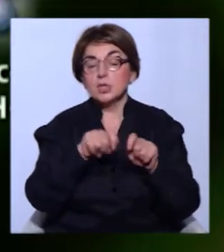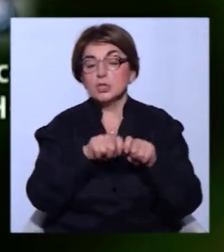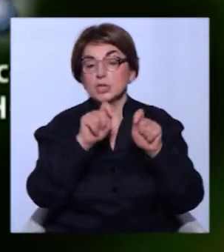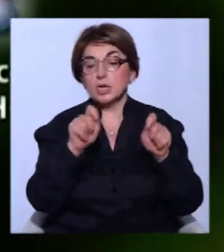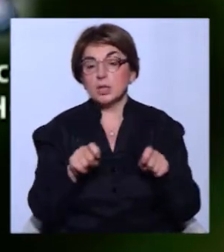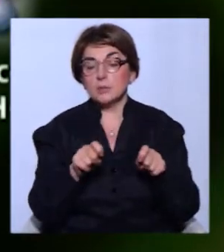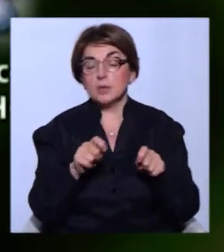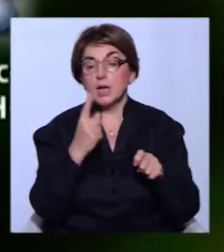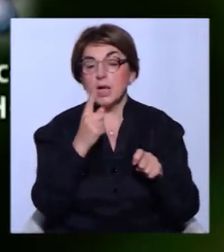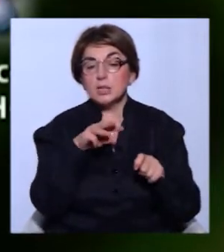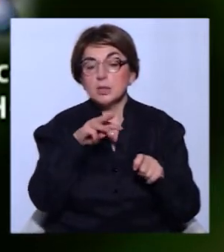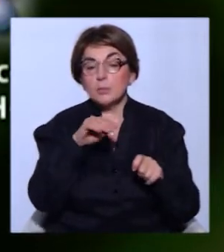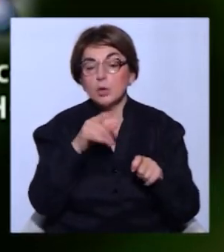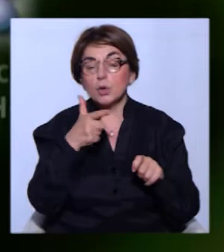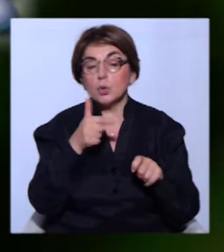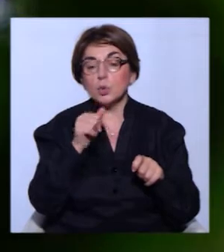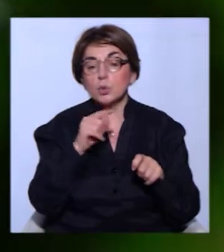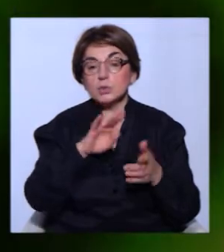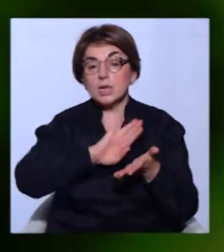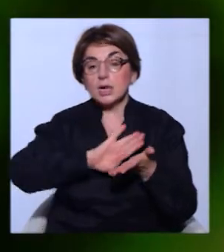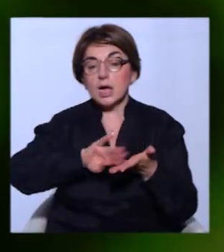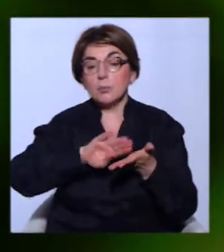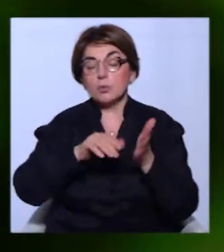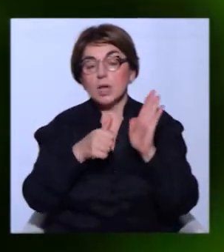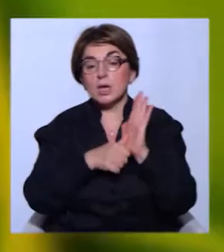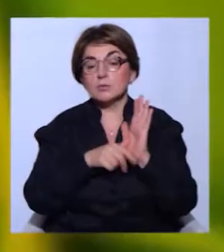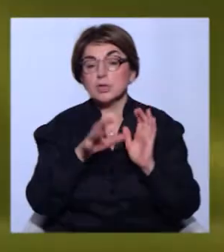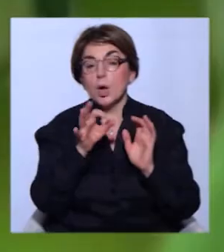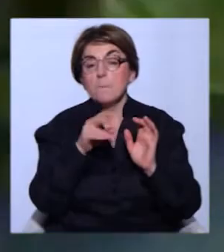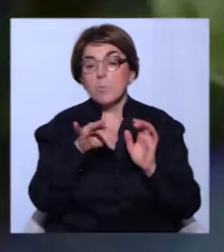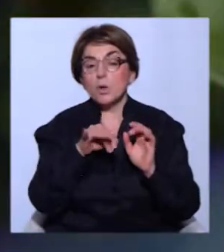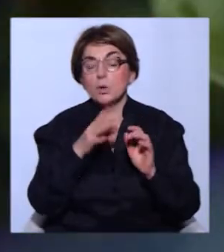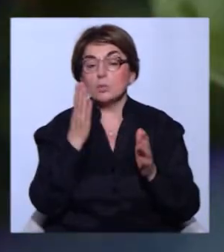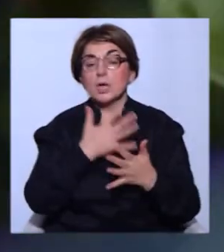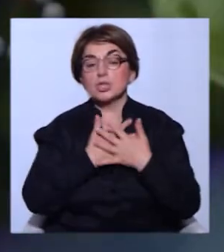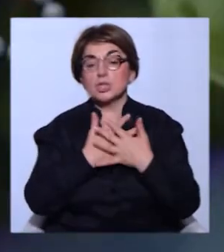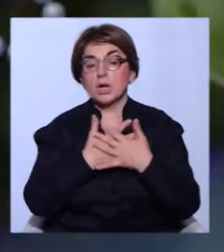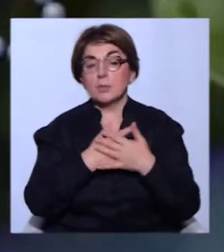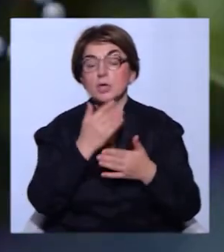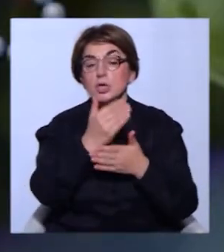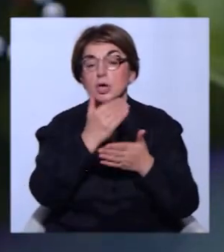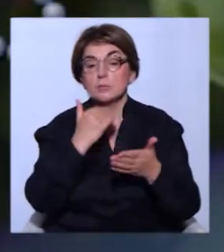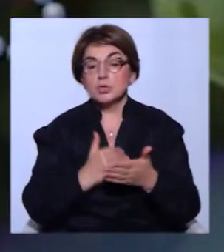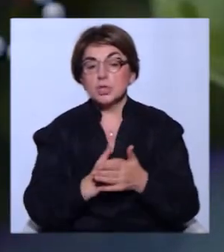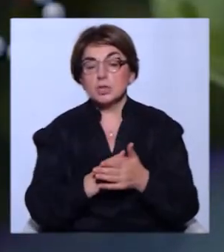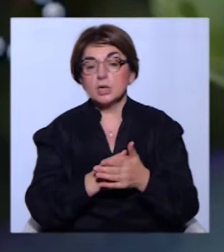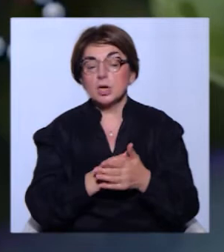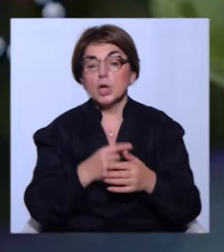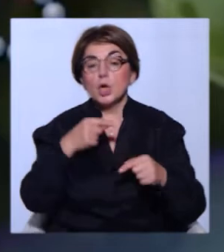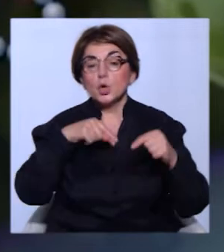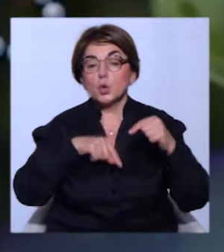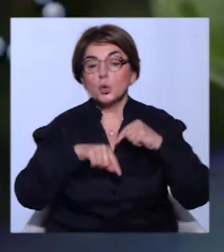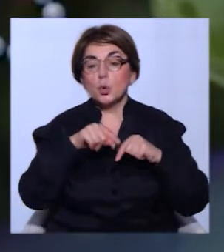შეიქმნება 1 მოლეკულა გლუკოზა და გამოიყოფა 6 მოლეკულა ჟანგბადი. შედეგად გლუკოზას